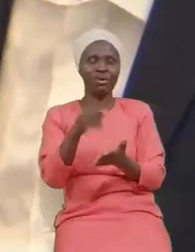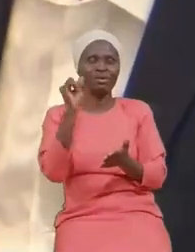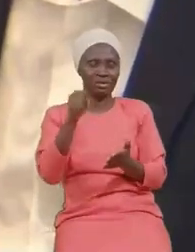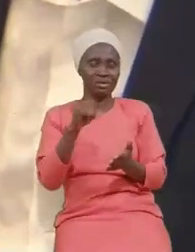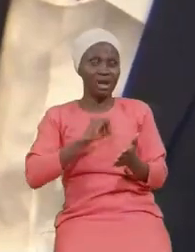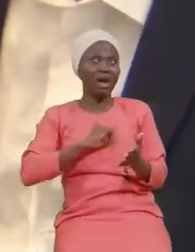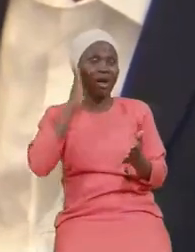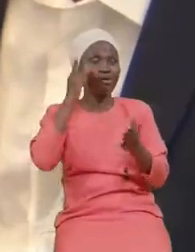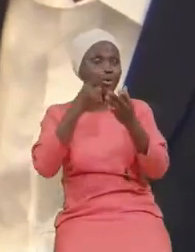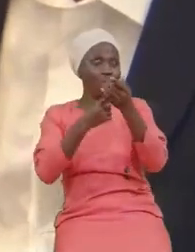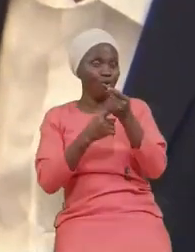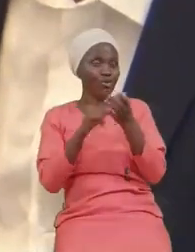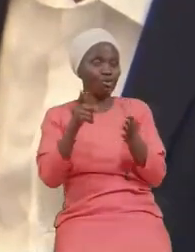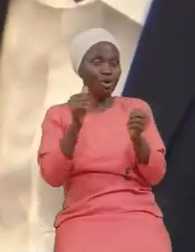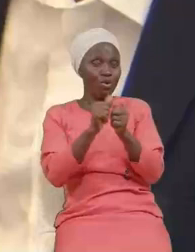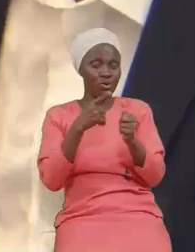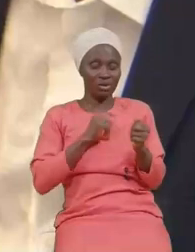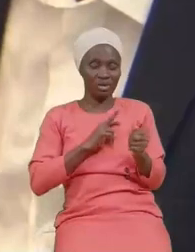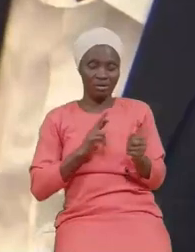soutiens de ma droite triomphante